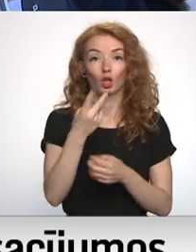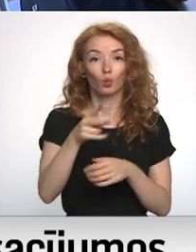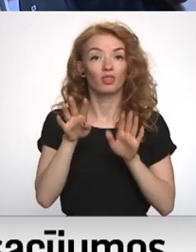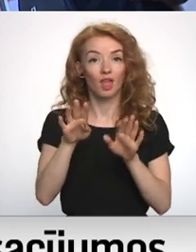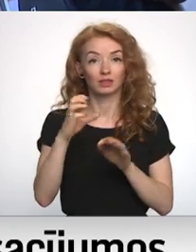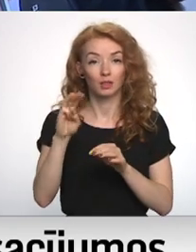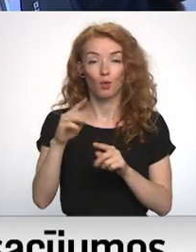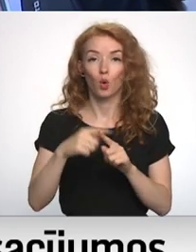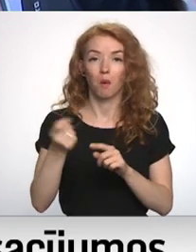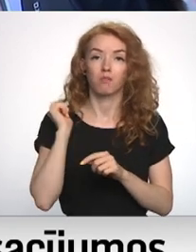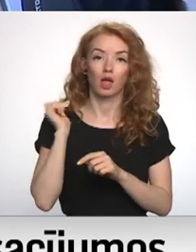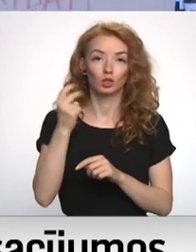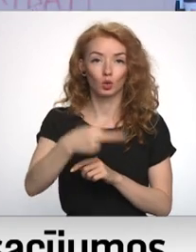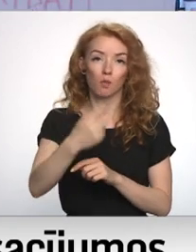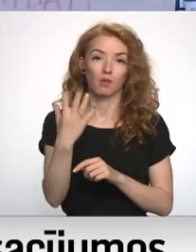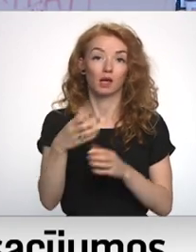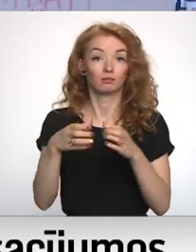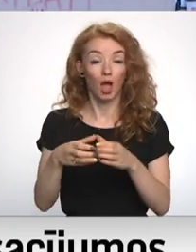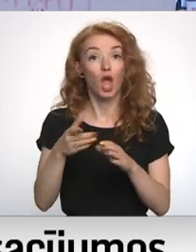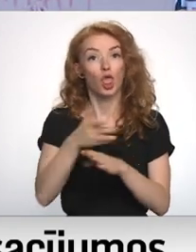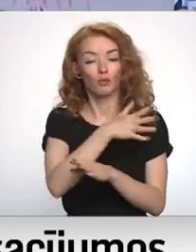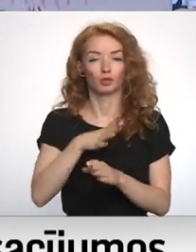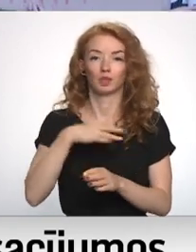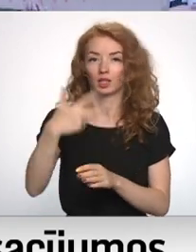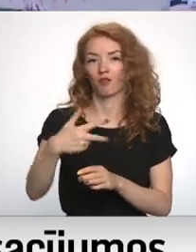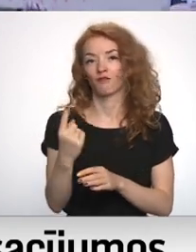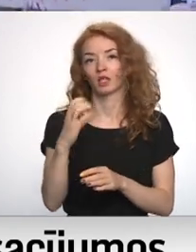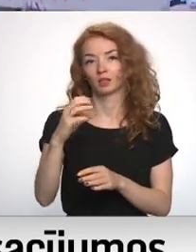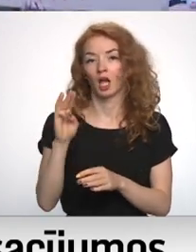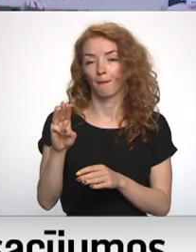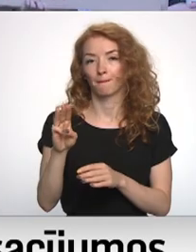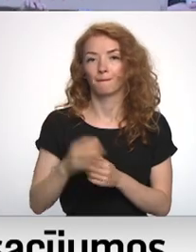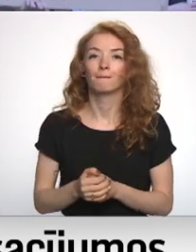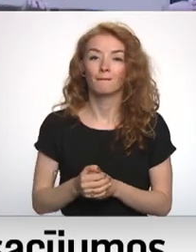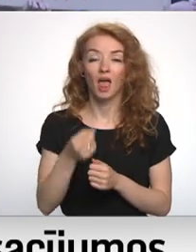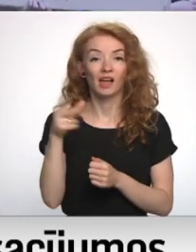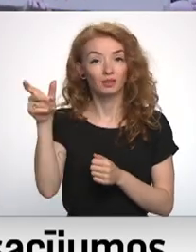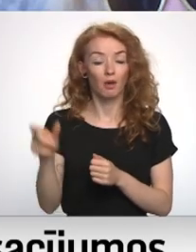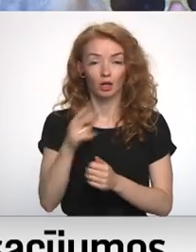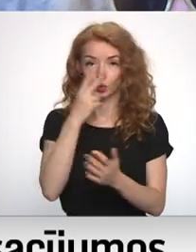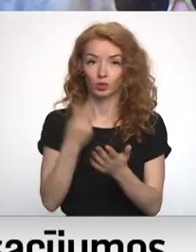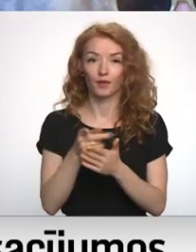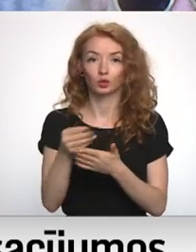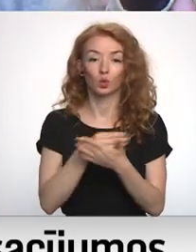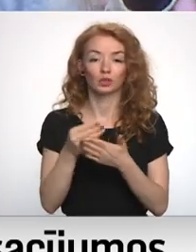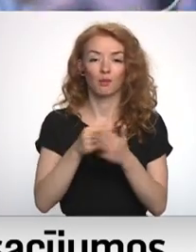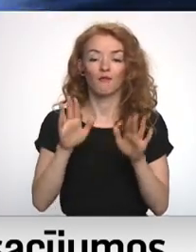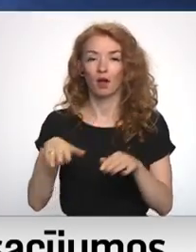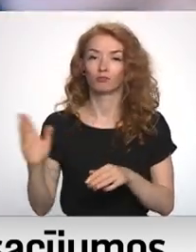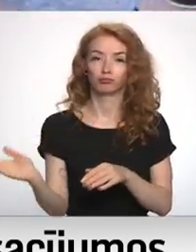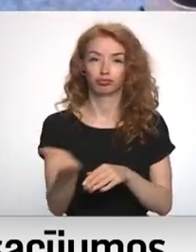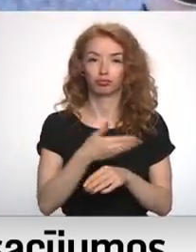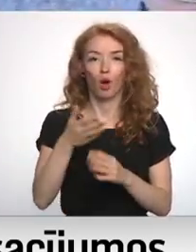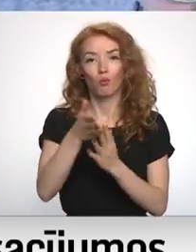29 un bērzam 25, iepriekšējā 31 cm vietā. Ekspertu vērtējumā tas nozīmē, ka varēs nocirst uz